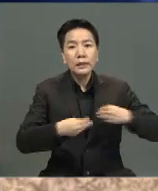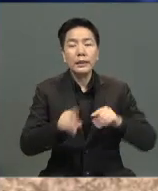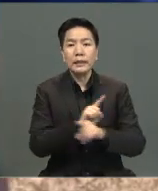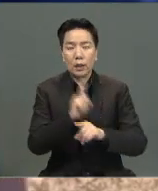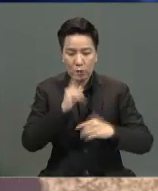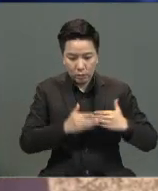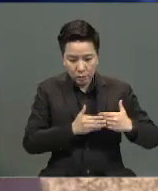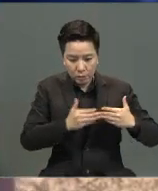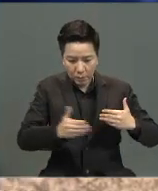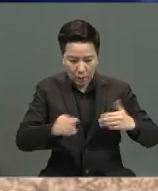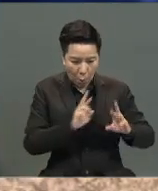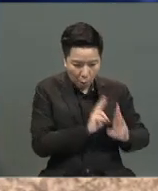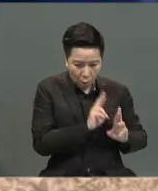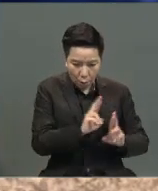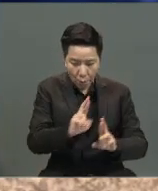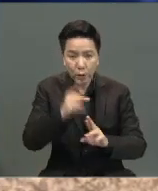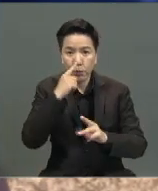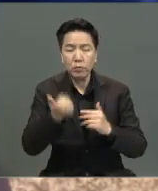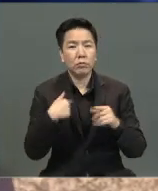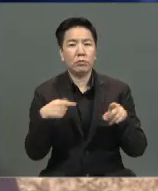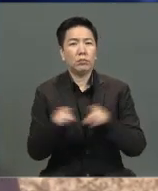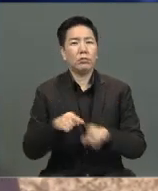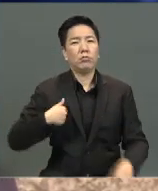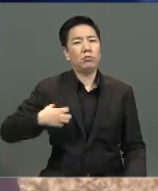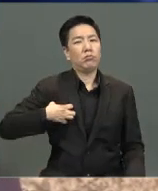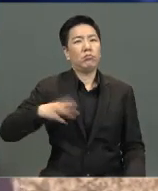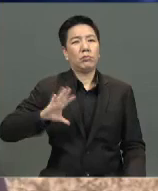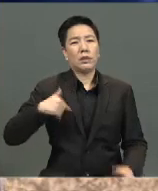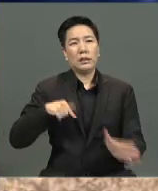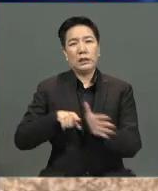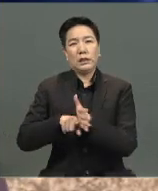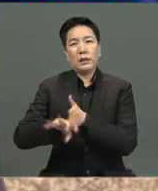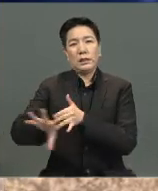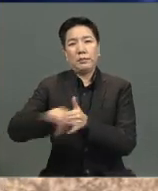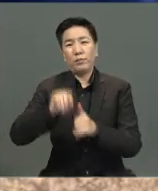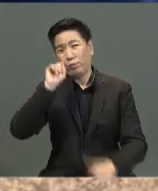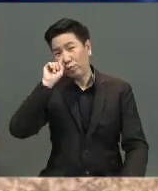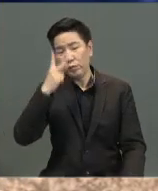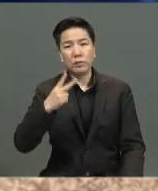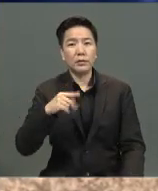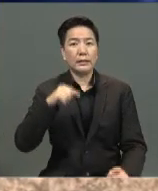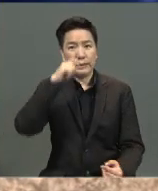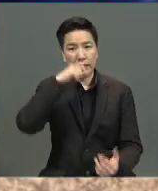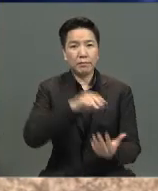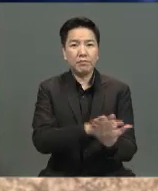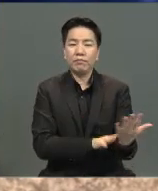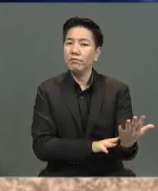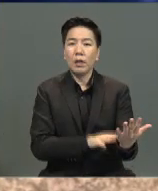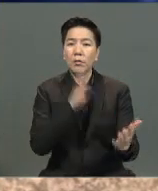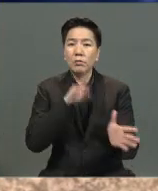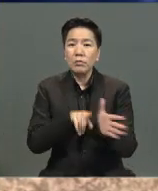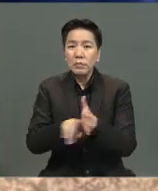ความระมัดระวังเพราะเราไม่ต้องการให้การติดเชื้อระลอกที่2เข้ามาสู่ประเทศไทยเพราะถ้ามีเกิดขึ้นระลอกที่